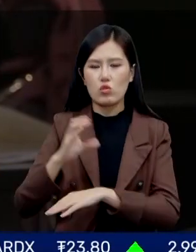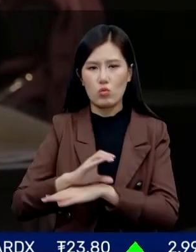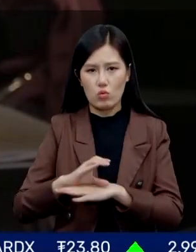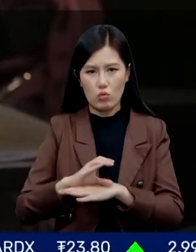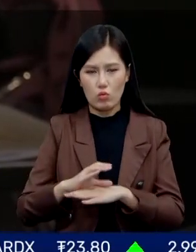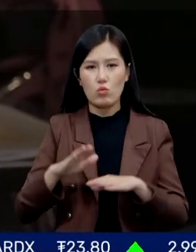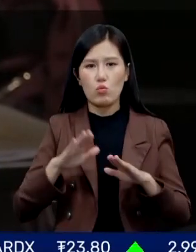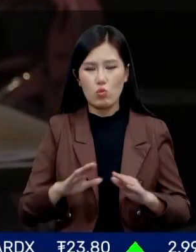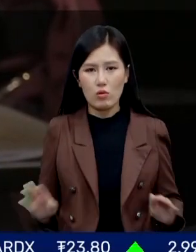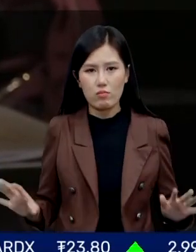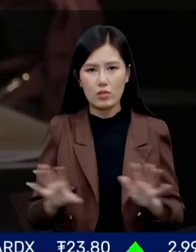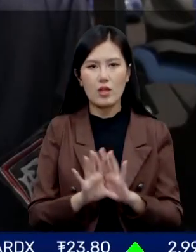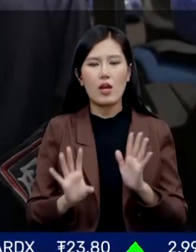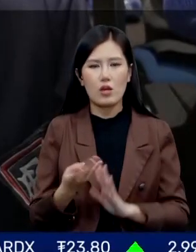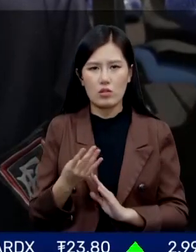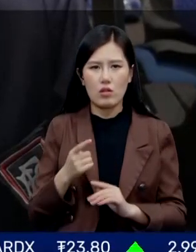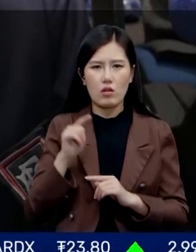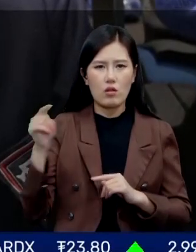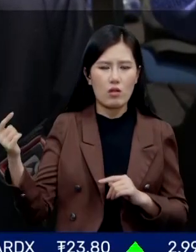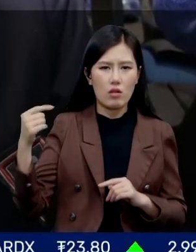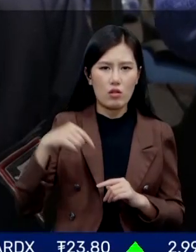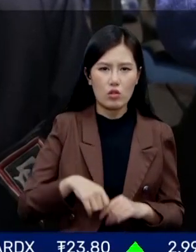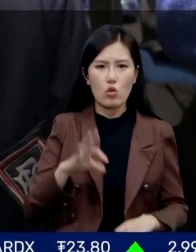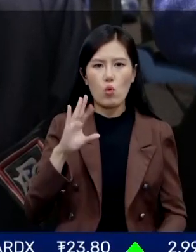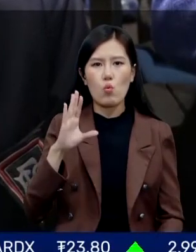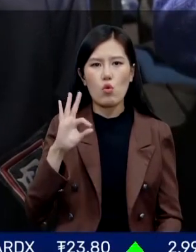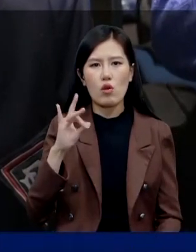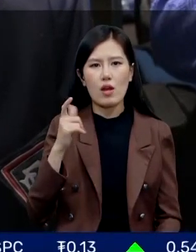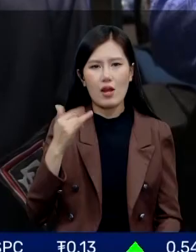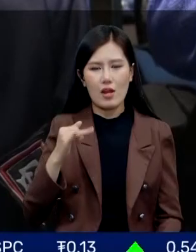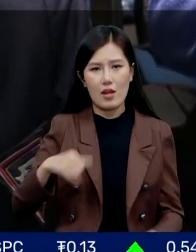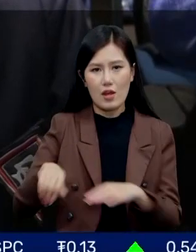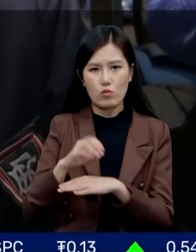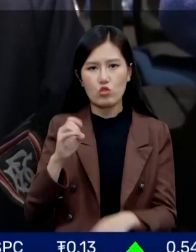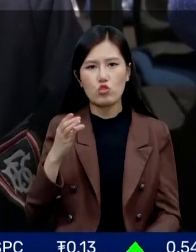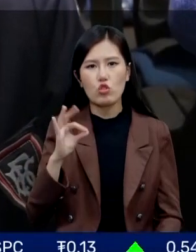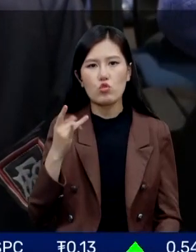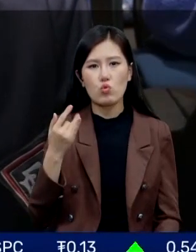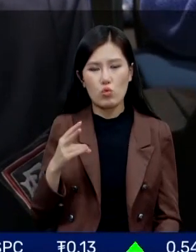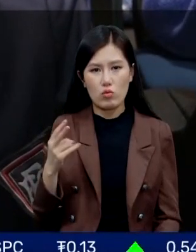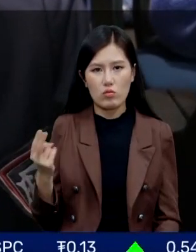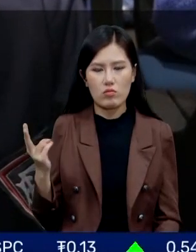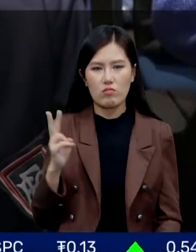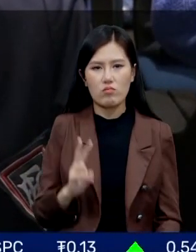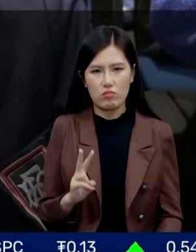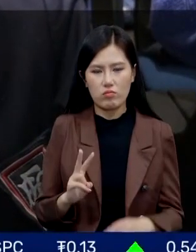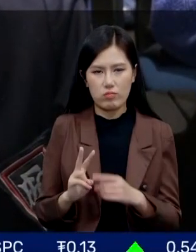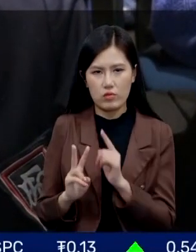сургууль оролцжээ. За хамгийн холоос буюу Өвөр хангай аймгийн 9 зөөс Сумаас 2 сургууль иржээ. За тэдний нэг болох Ариун Хишиг сургууль ингэж